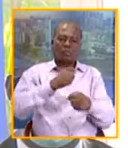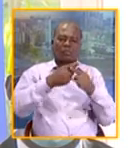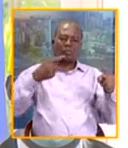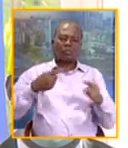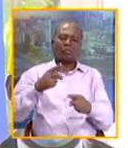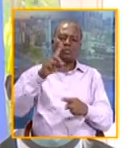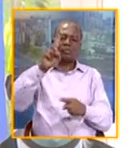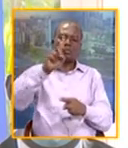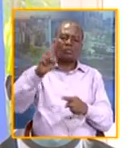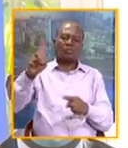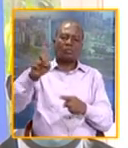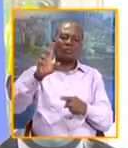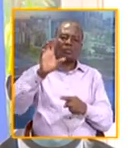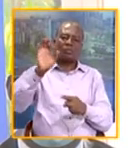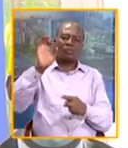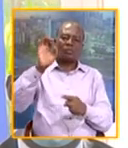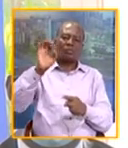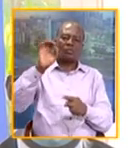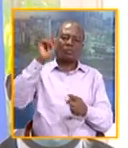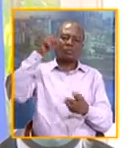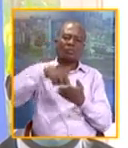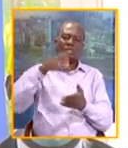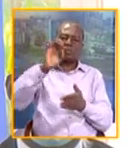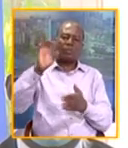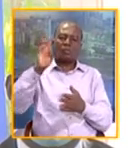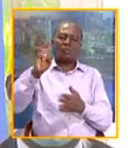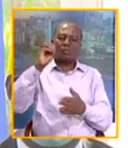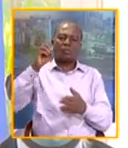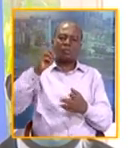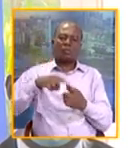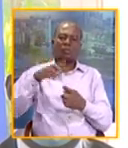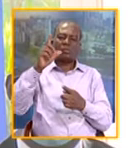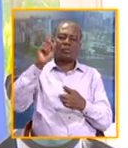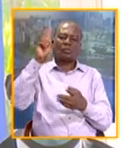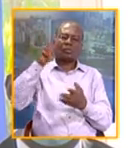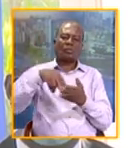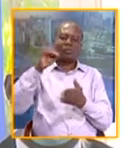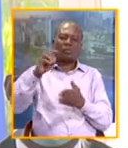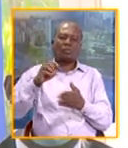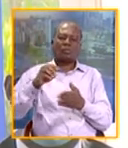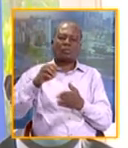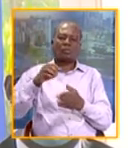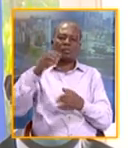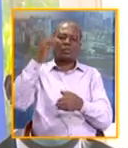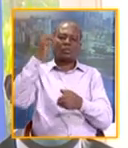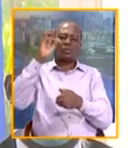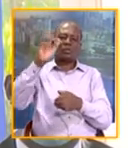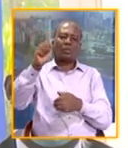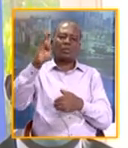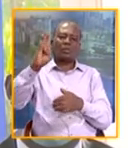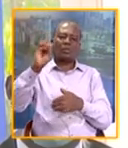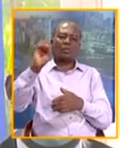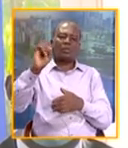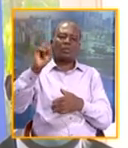à 2010 aboisso commune avait reçu plus de 200 millions d'investissements de